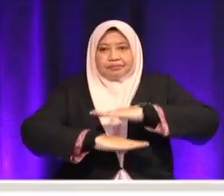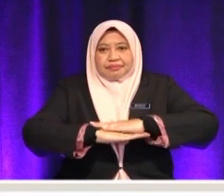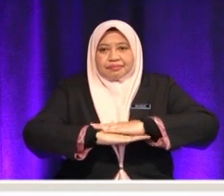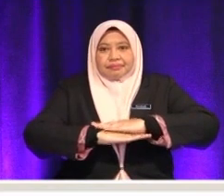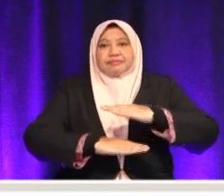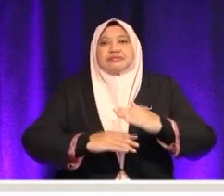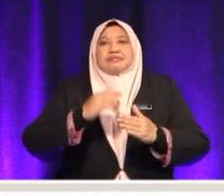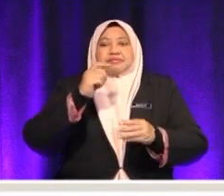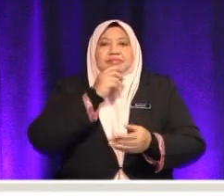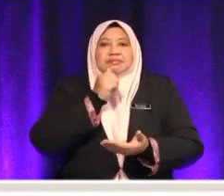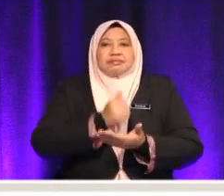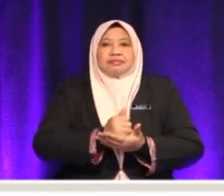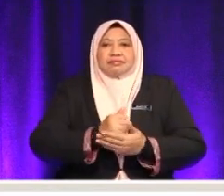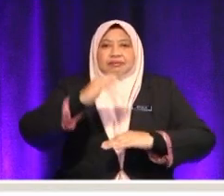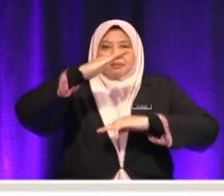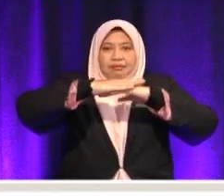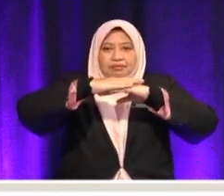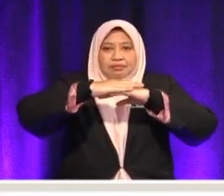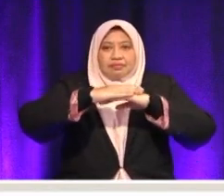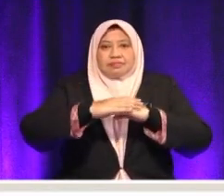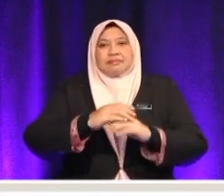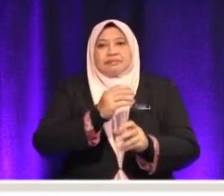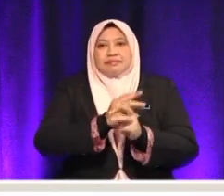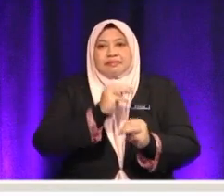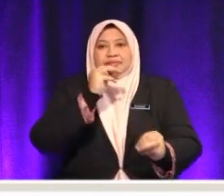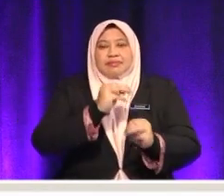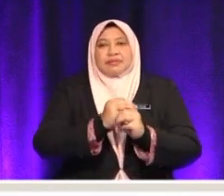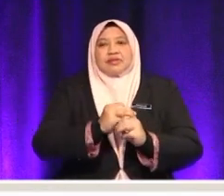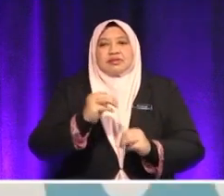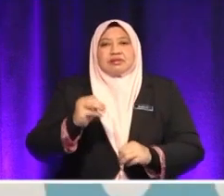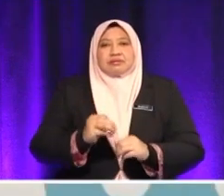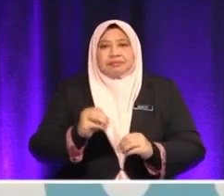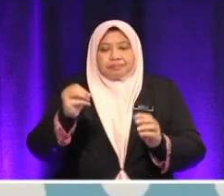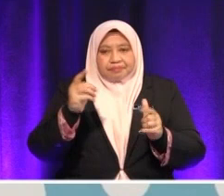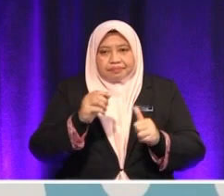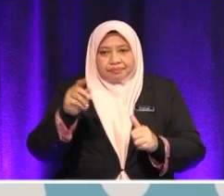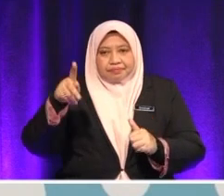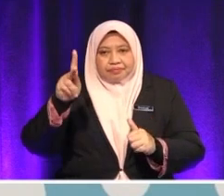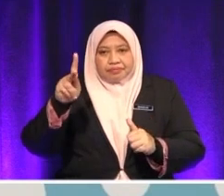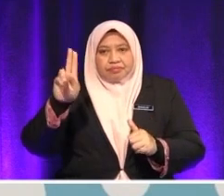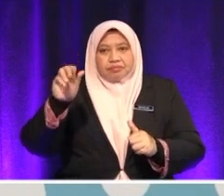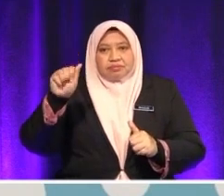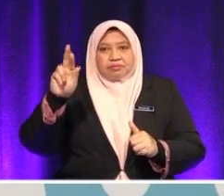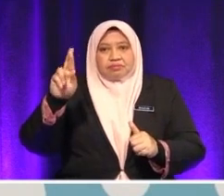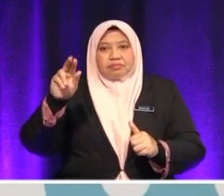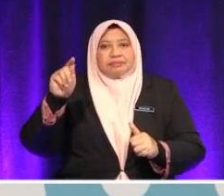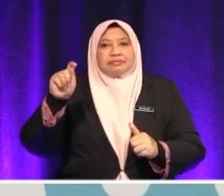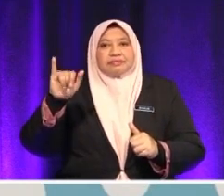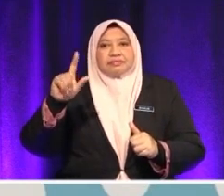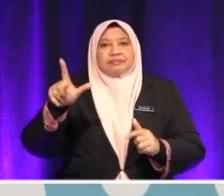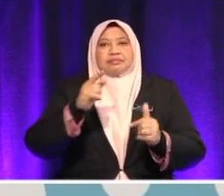ini dia dan juga motif ketiga oke oke kita enggak tengok yang ini Eh tadi